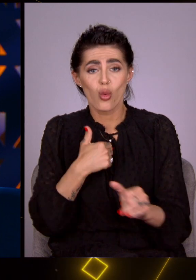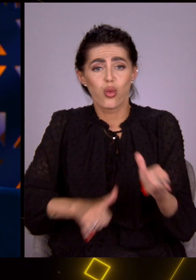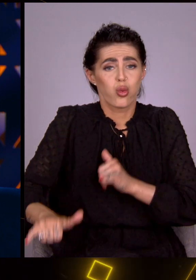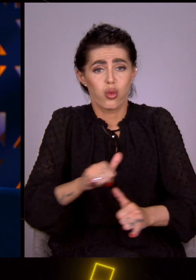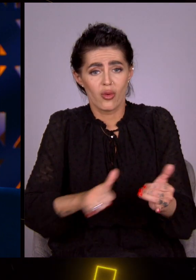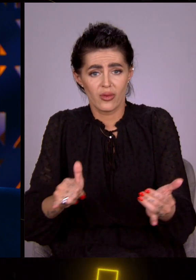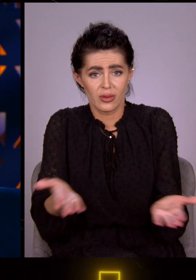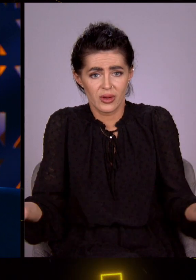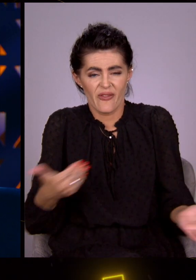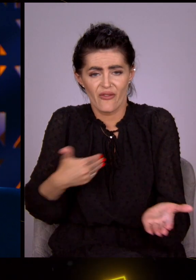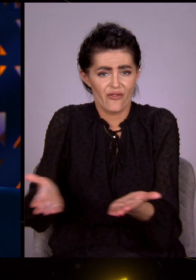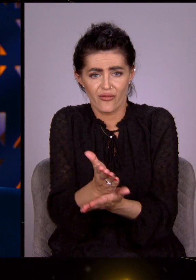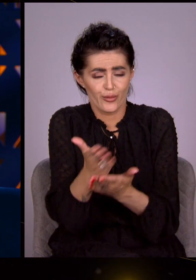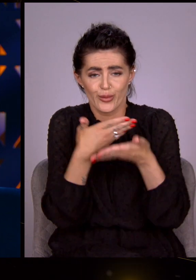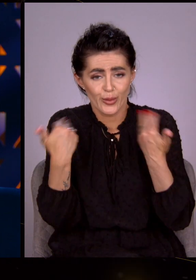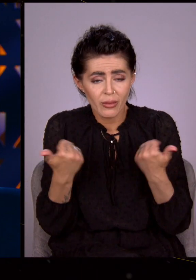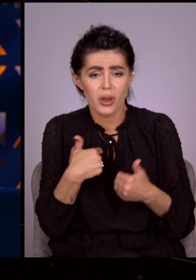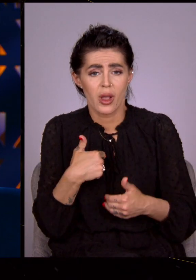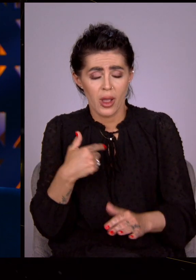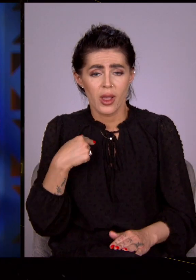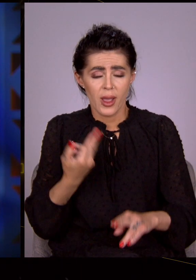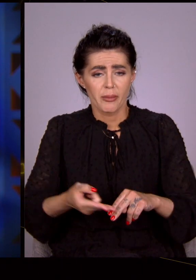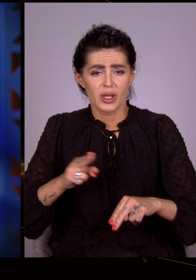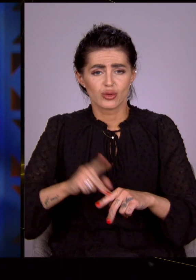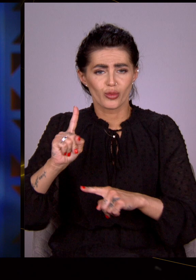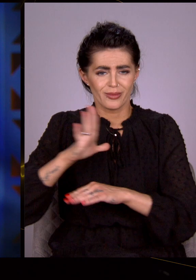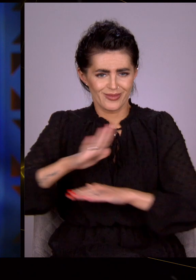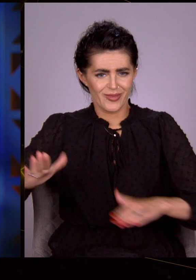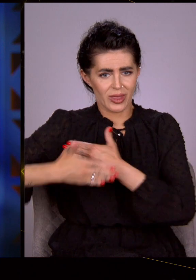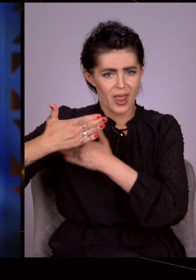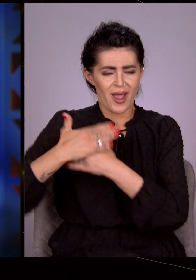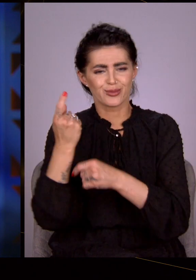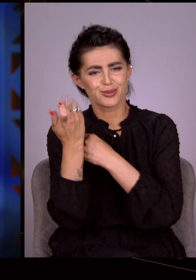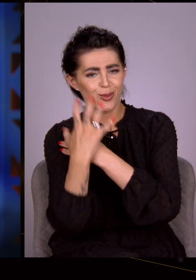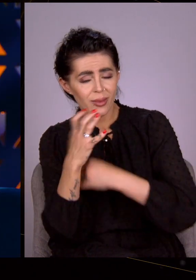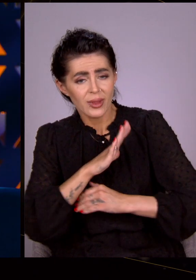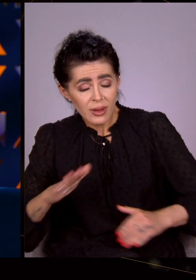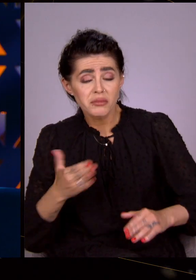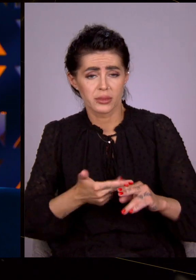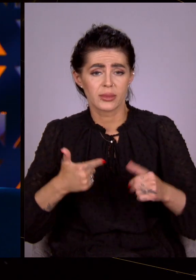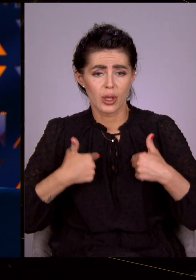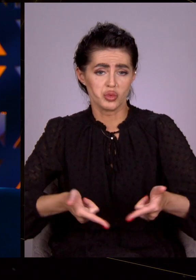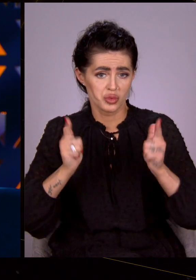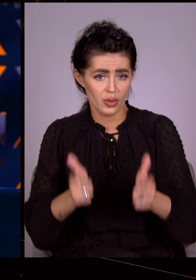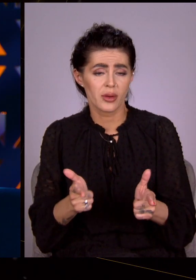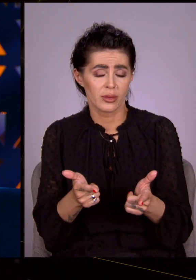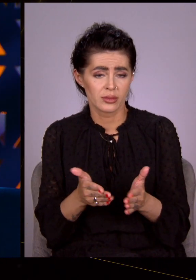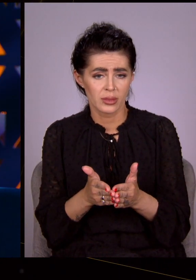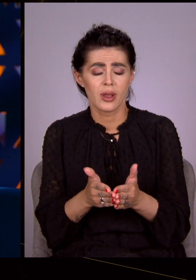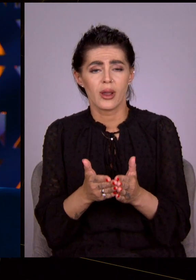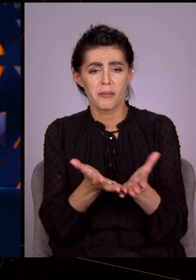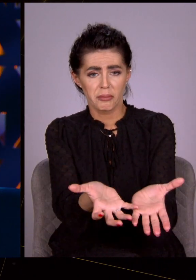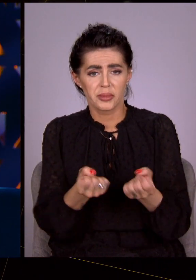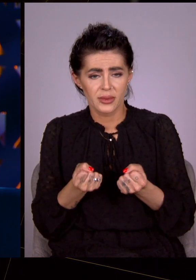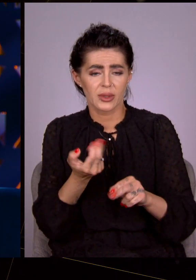ж не хочеться отримувати догани від вищого керівництва. А вона могла подзвонити, так. Я так розумію. То, щоб не було догани, ви